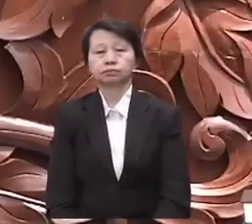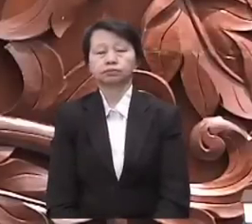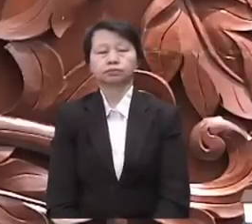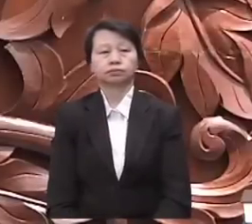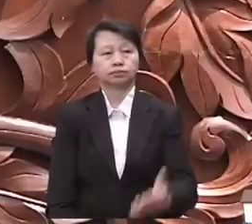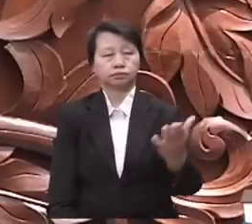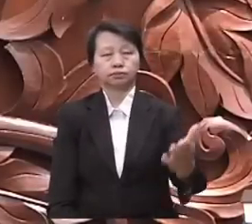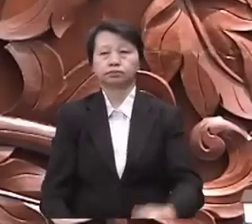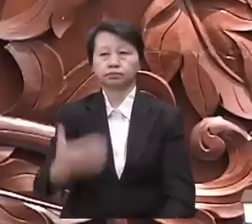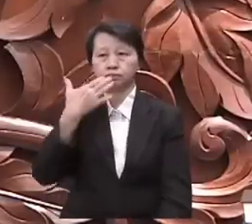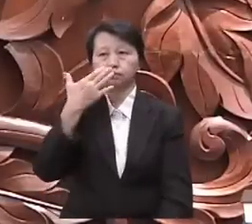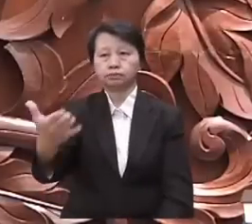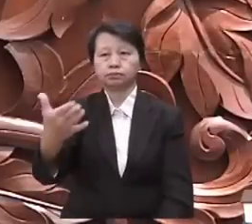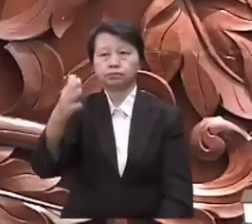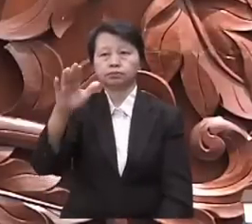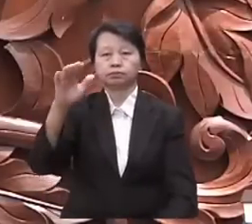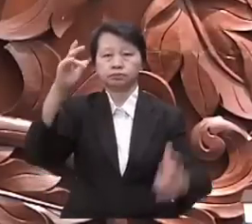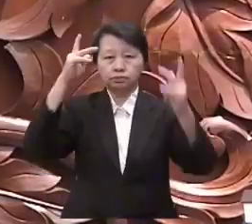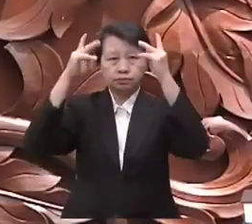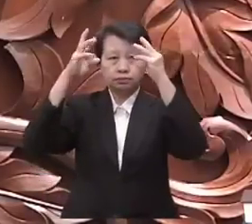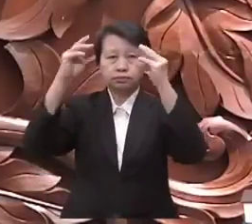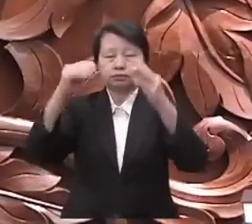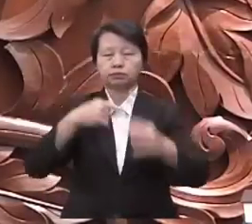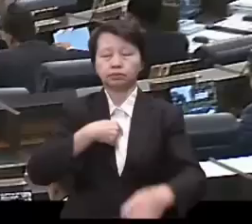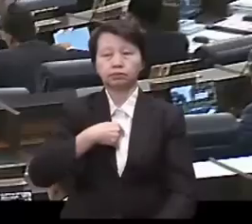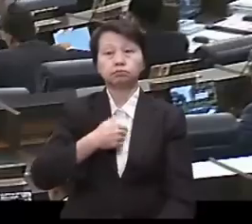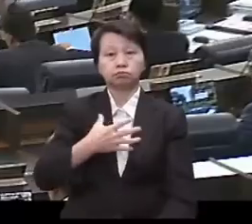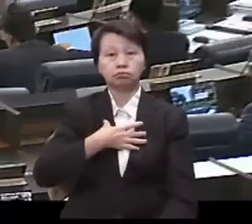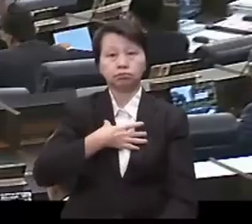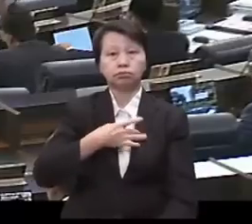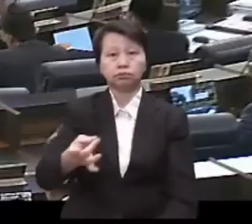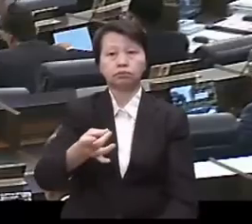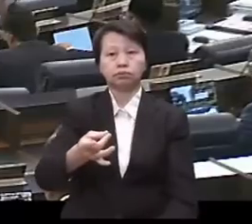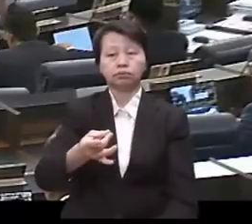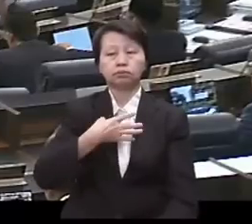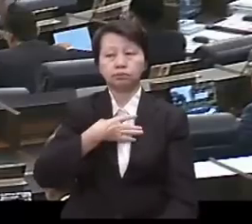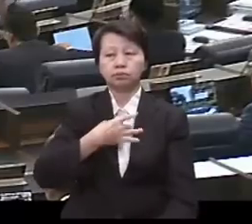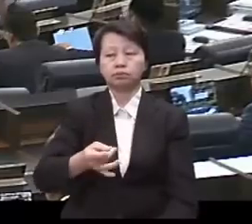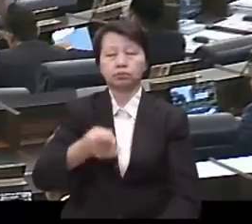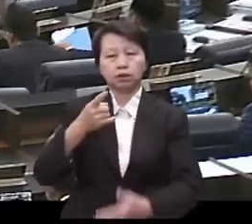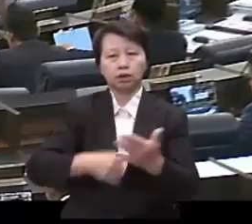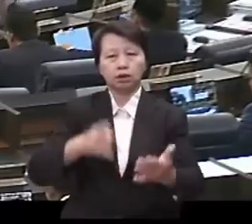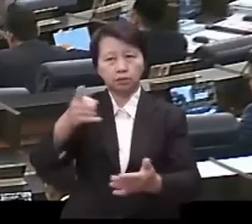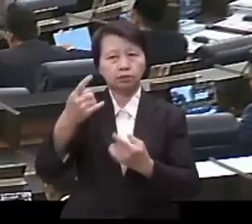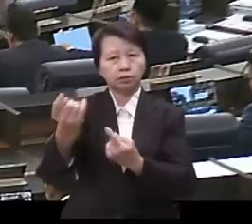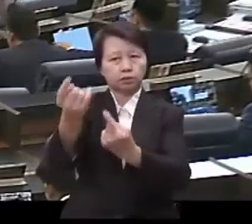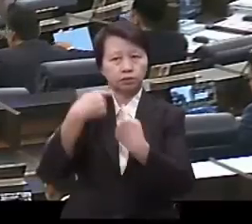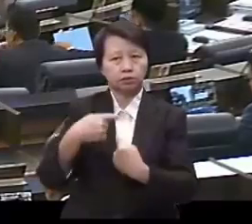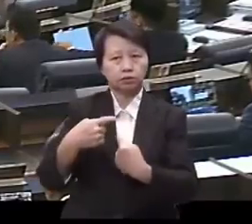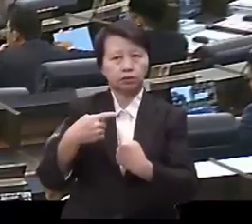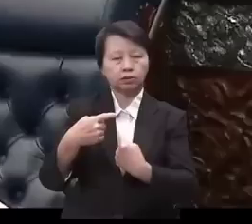Terima kasih Yang Amat Berhormat Perdana Menteri. Saya tertarik dengan apa yang telah dijawab,